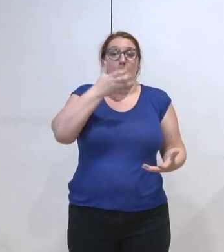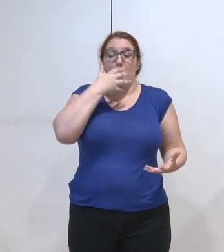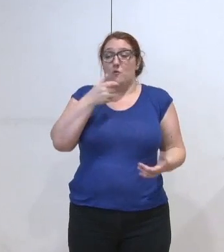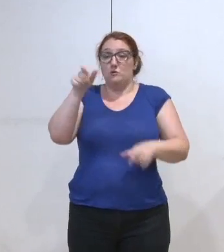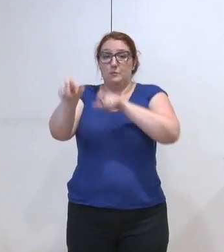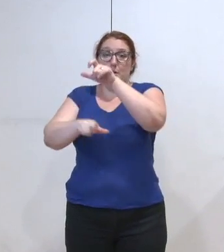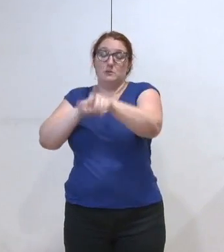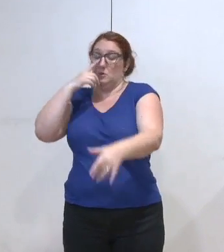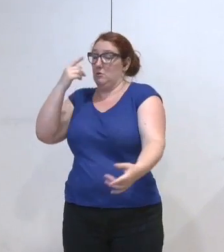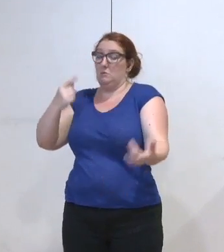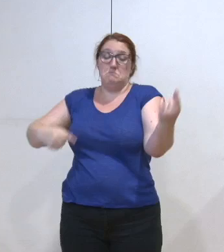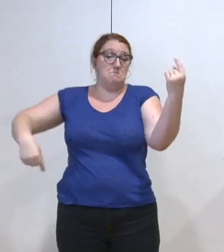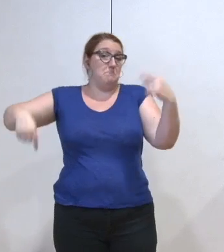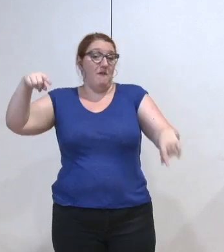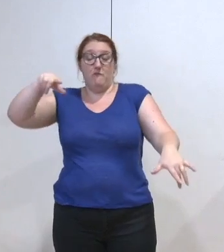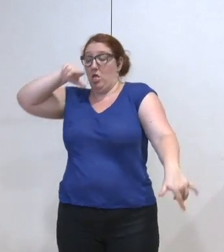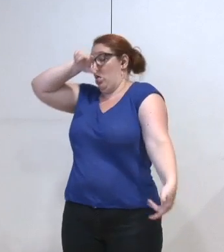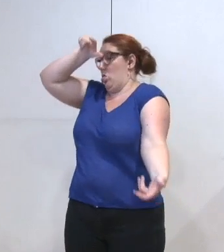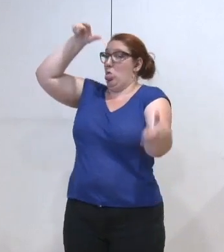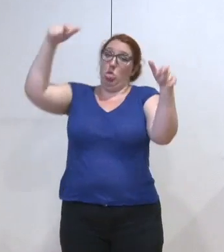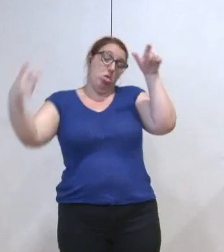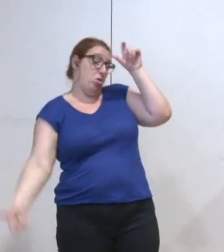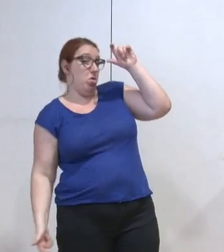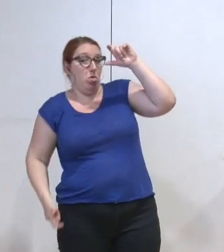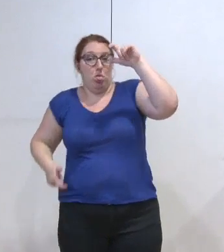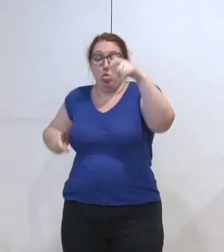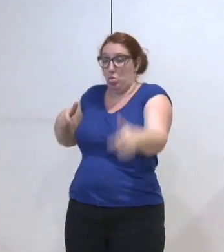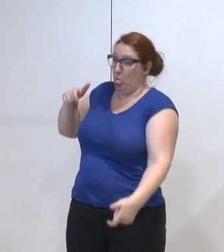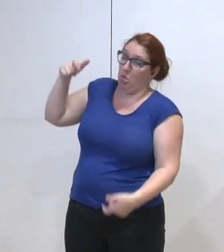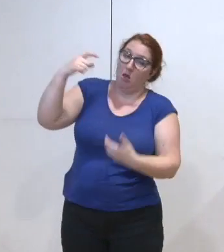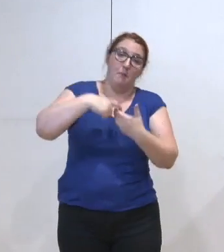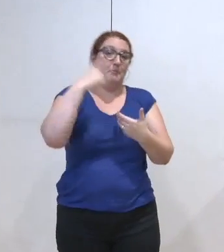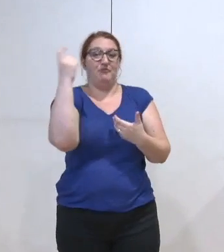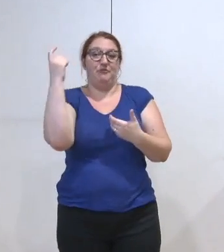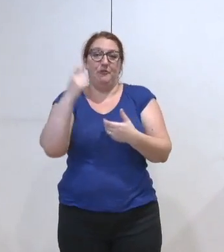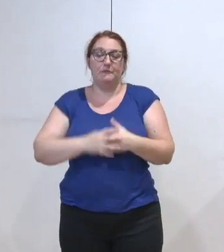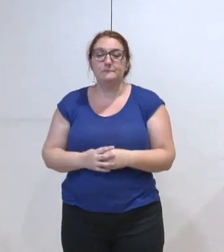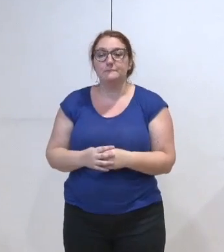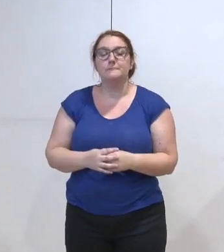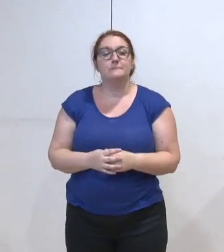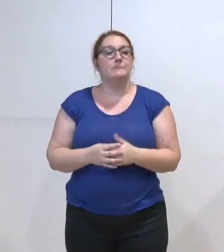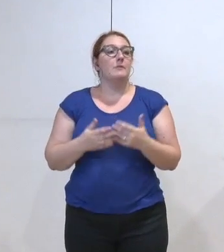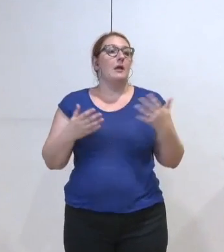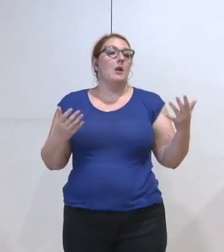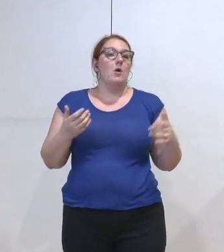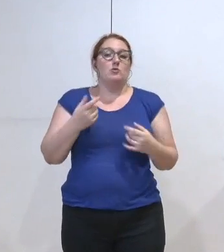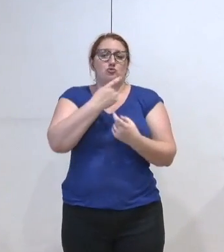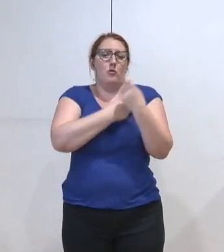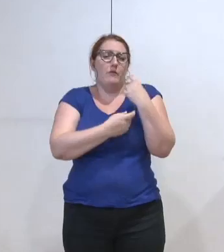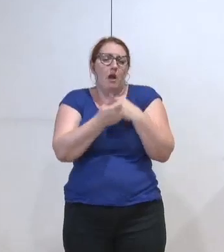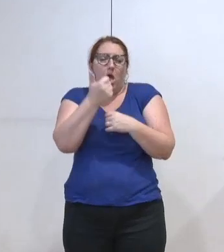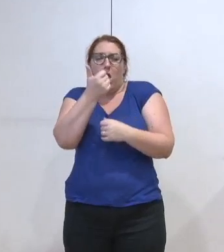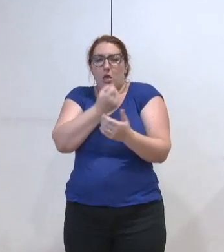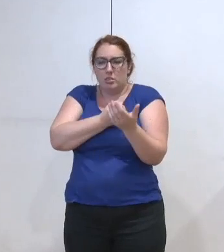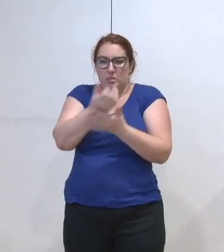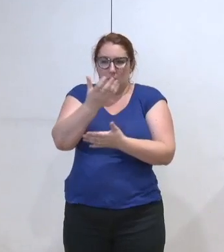vivons alors je reviens juste sur un élément qui est cette fois